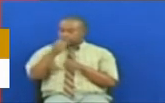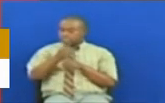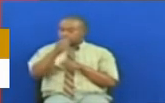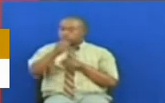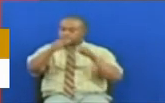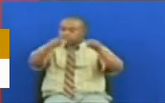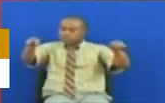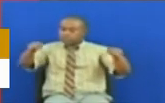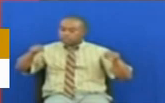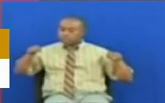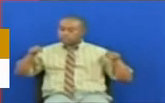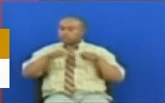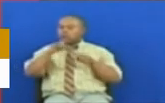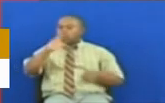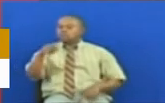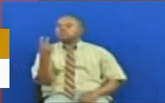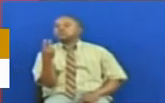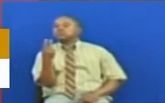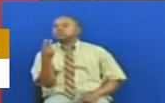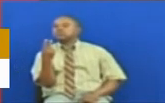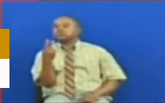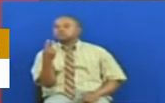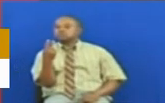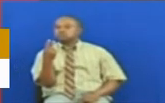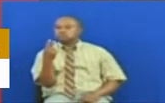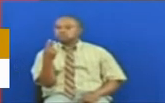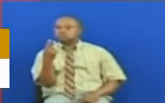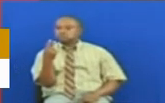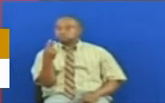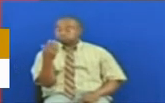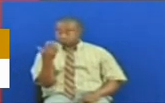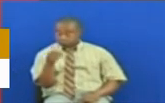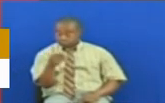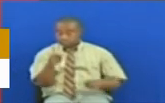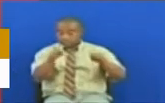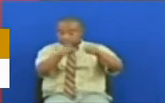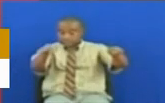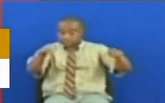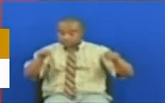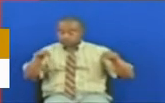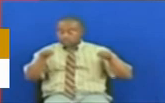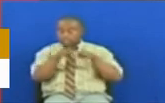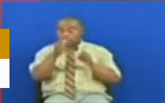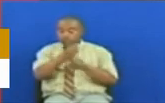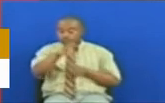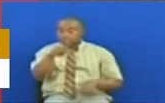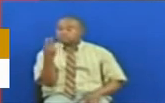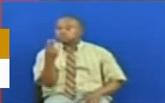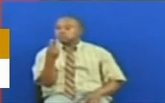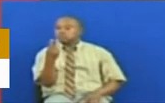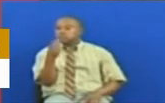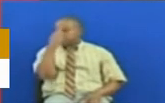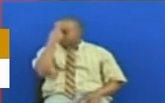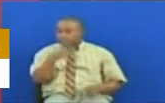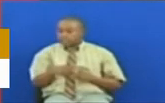ya 200,000. Square kilometer zaidi ya 200,000, Mheshimiwa Speaker, ni robo ya Tanzania yote.